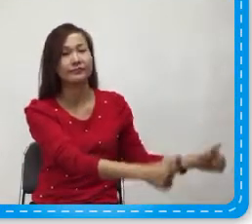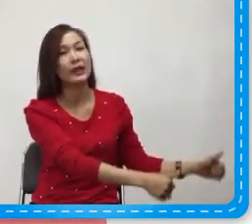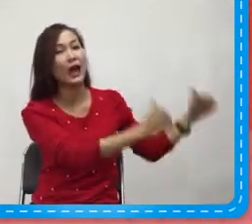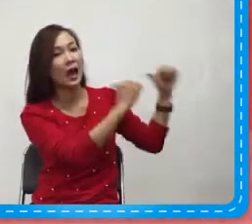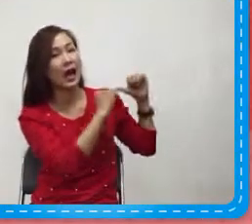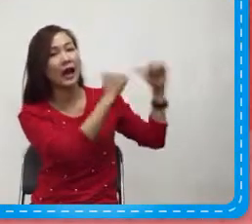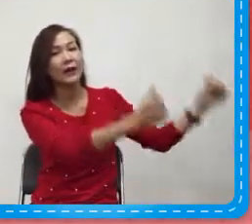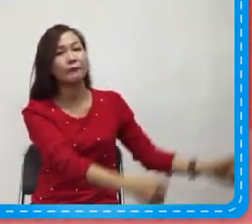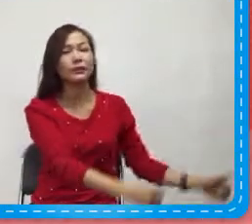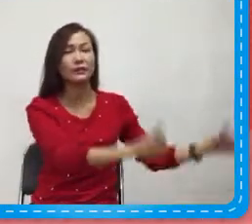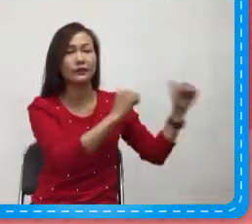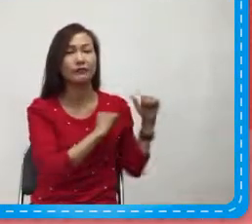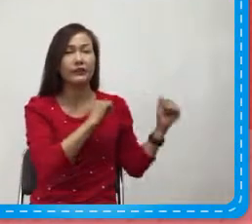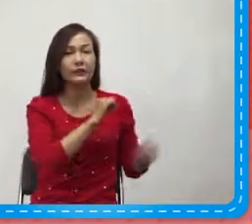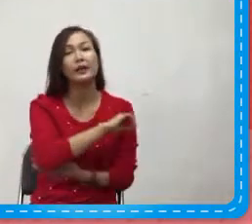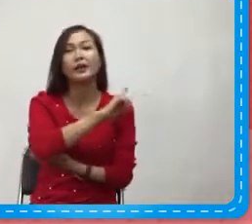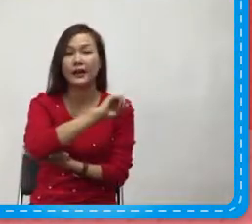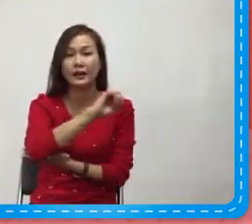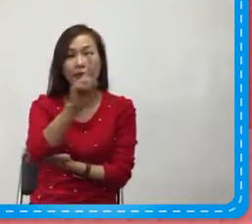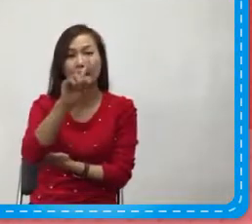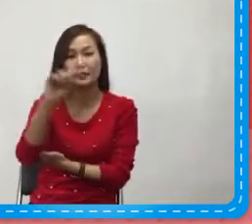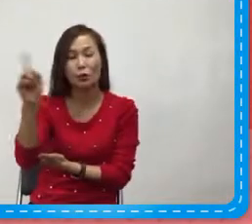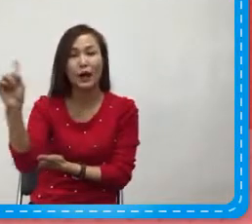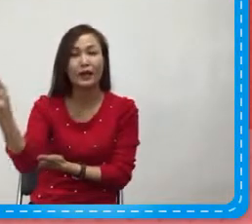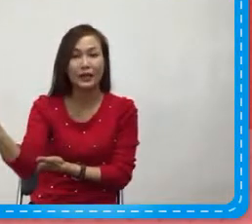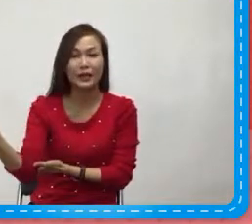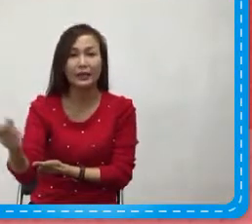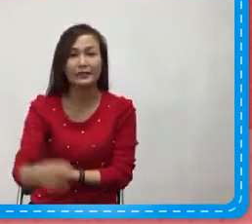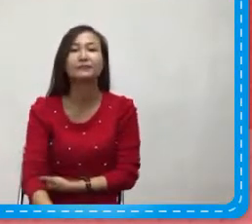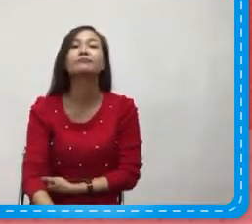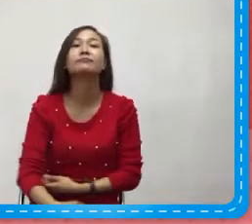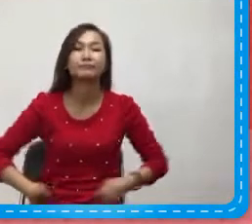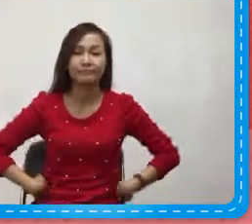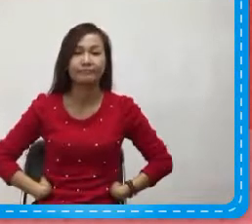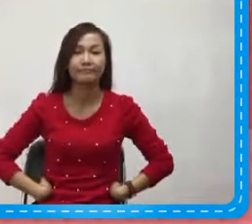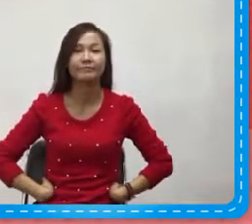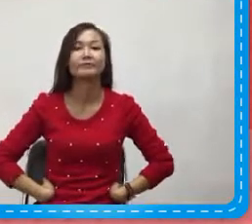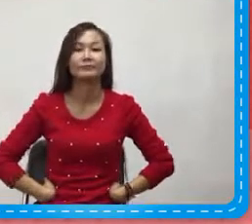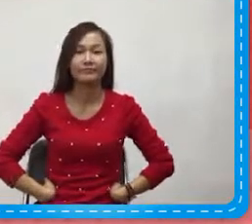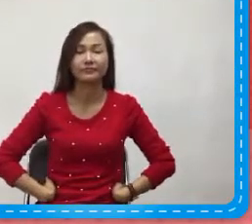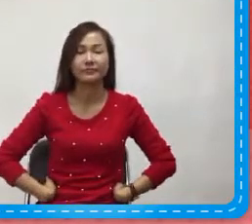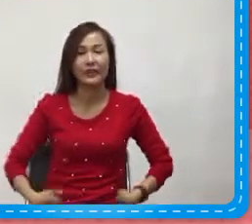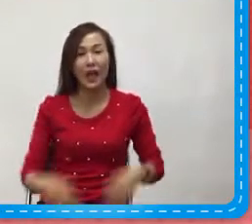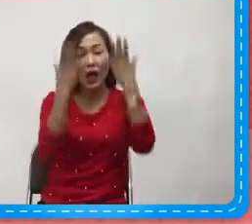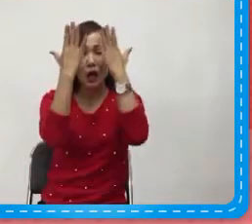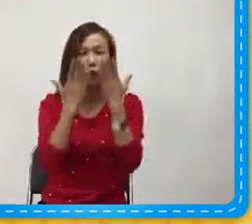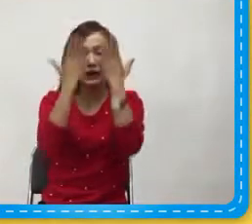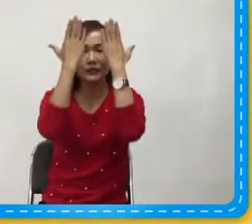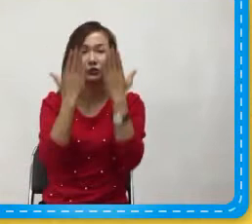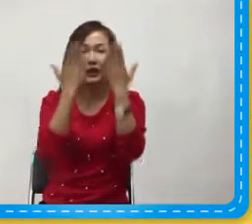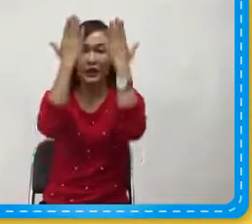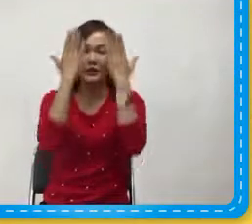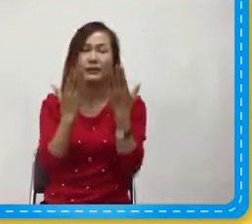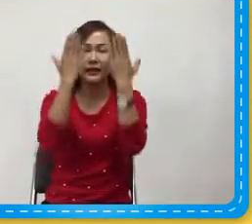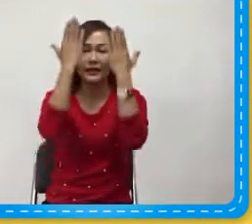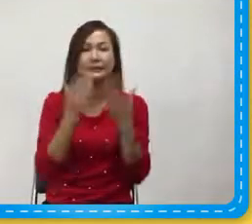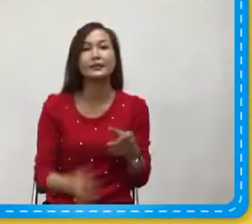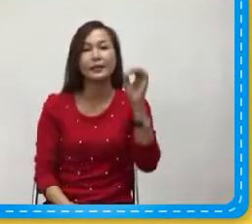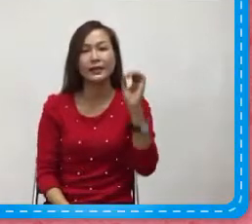내가 먼저 할게 무엇인지 맞춰봐 무슨